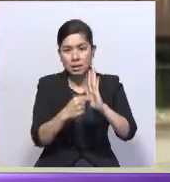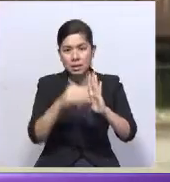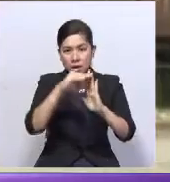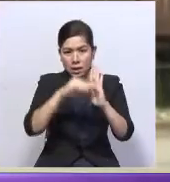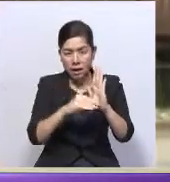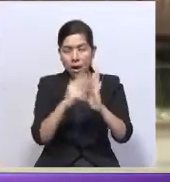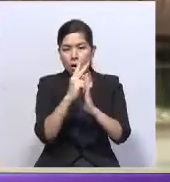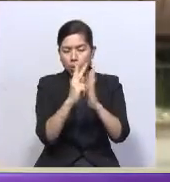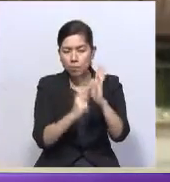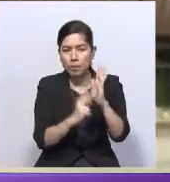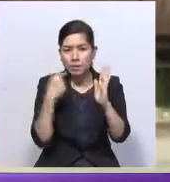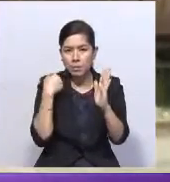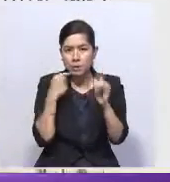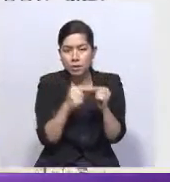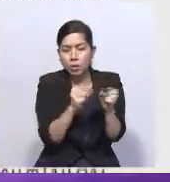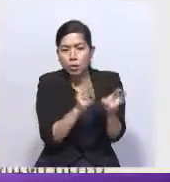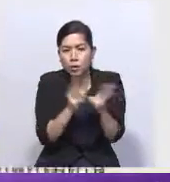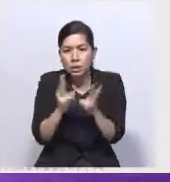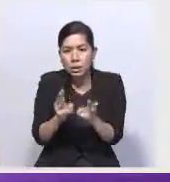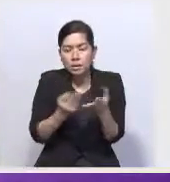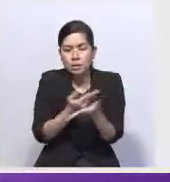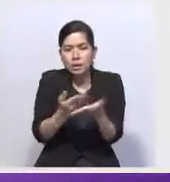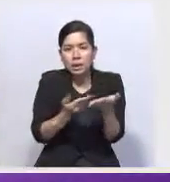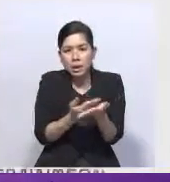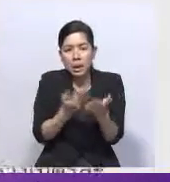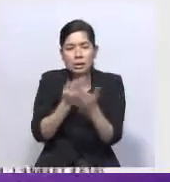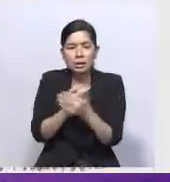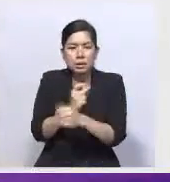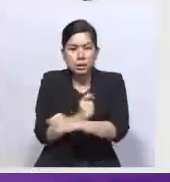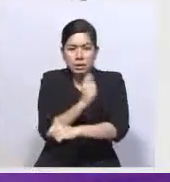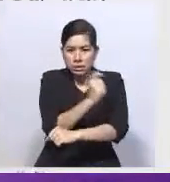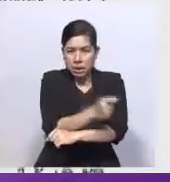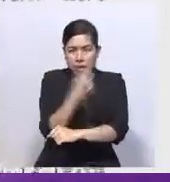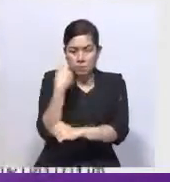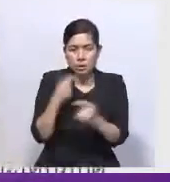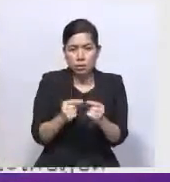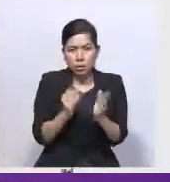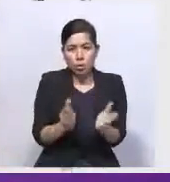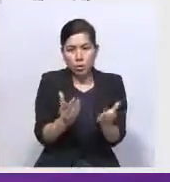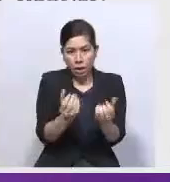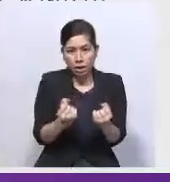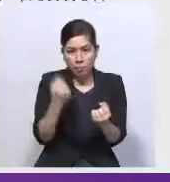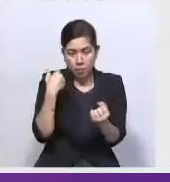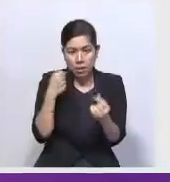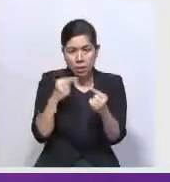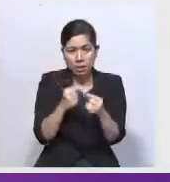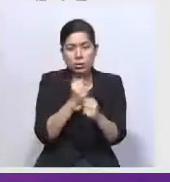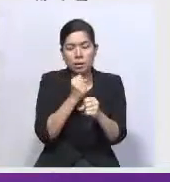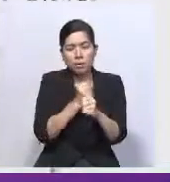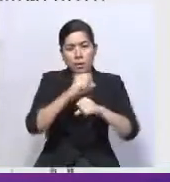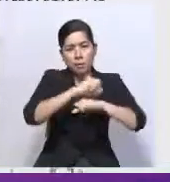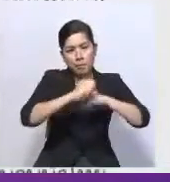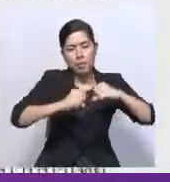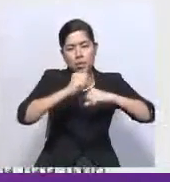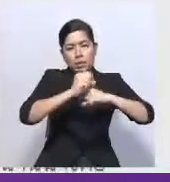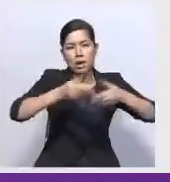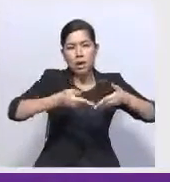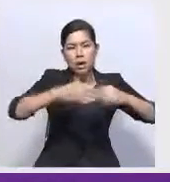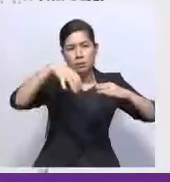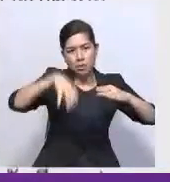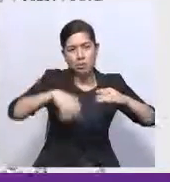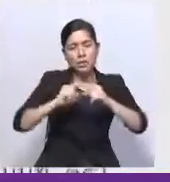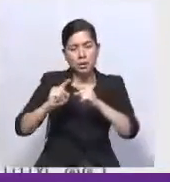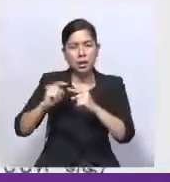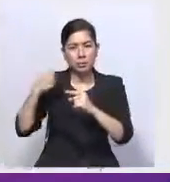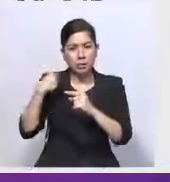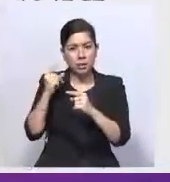ทรวงเพื่อกำหนดวิธีและอัตราค่าตอบแทนผู้ที่ได้รับอนุญาตให้ปลูกสร้างอาคารหรือสิ่งอื่นใดล่วงล้ำล